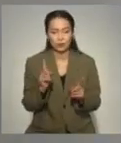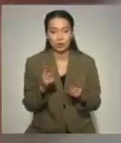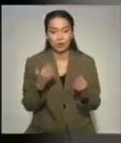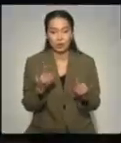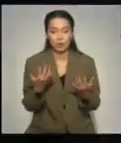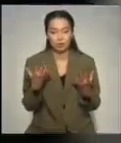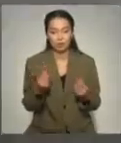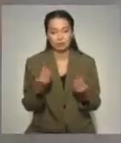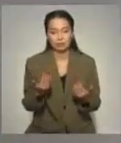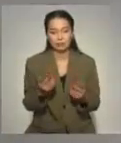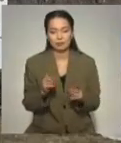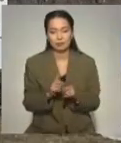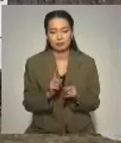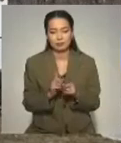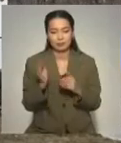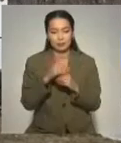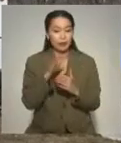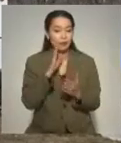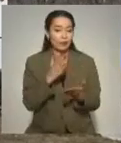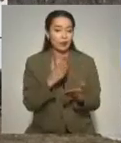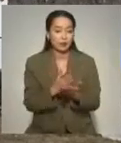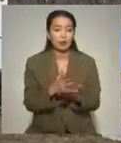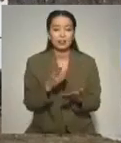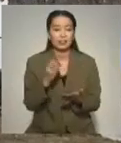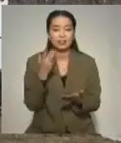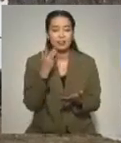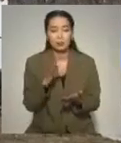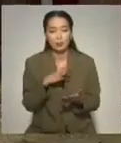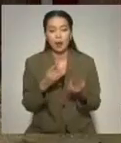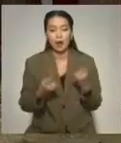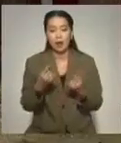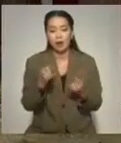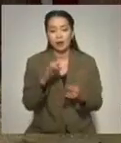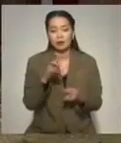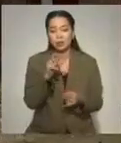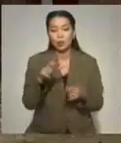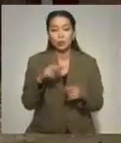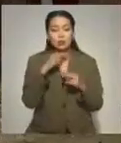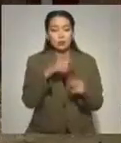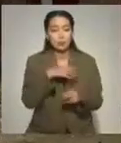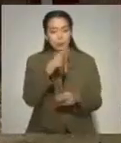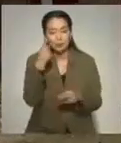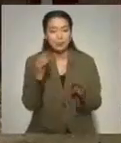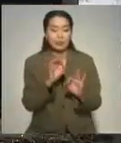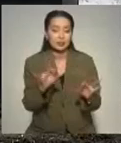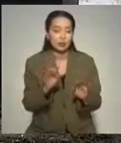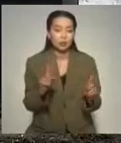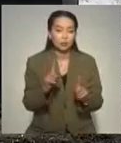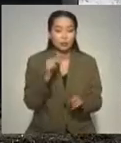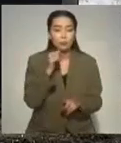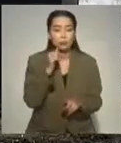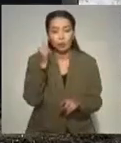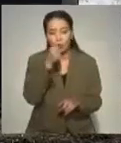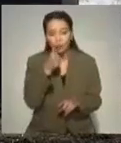так теперь течет. Ну, напор небольшой. Но так было не всегда. В редакцию «Астана Таймс» люди обратились накануне. Они рассказали, что в прошлом году